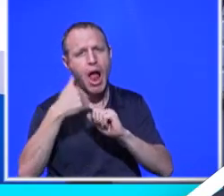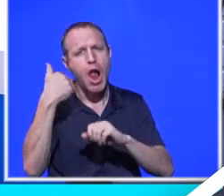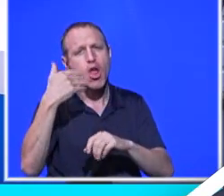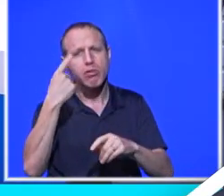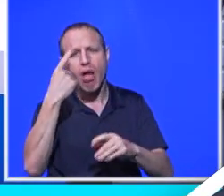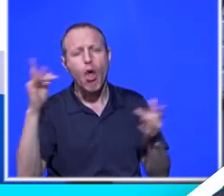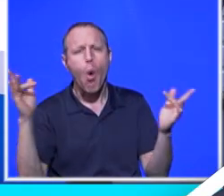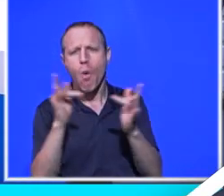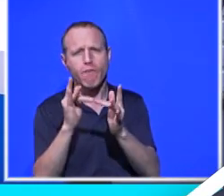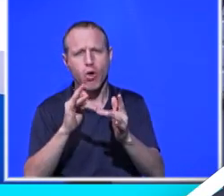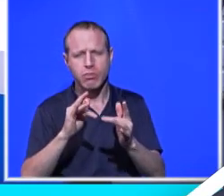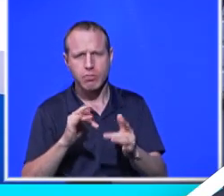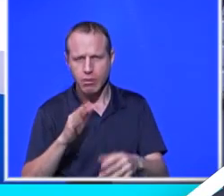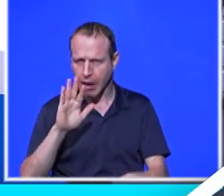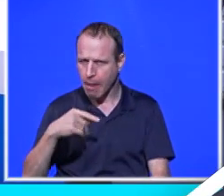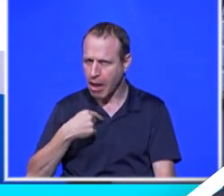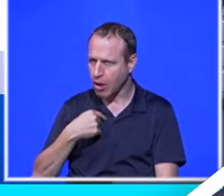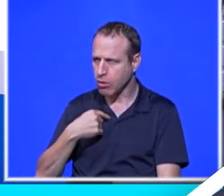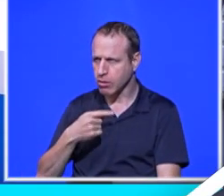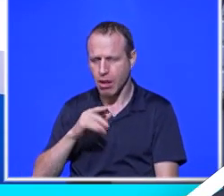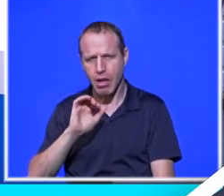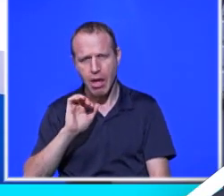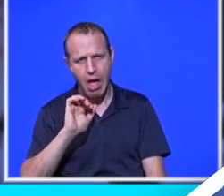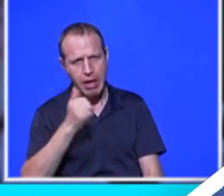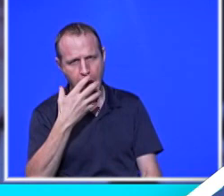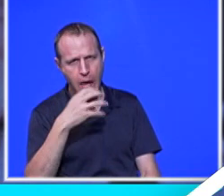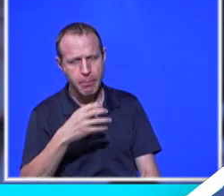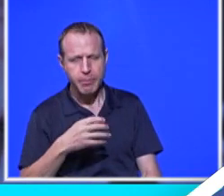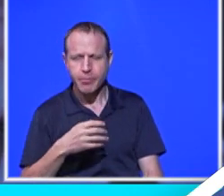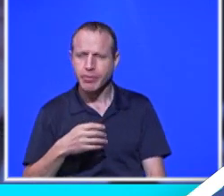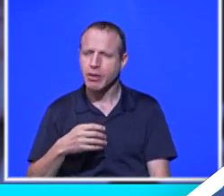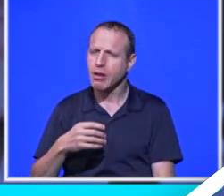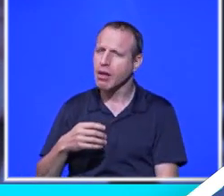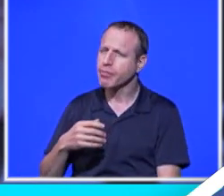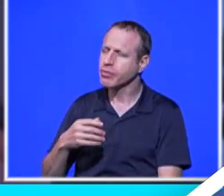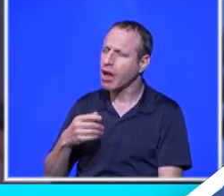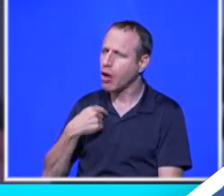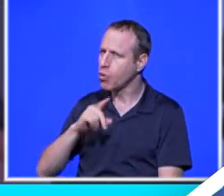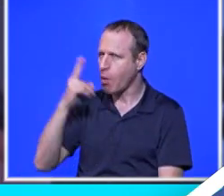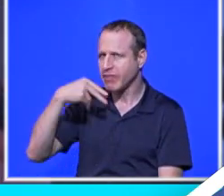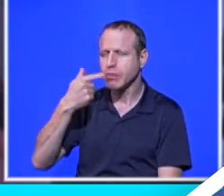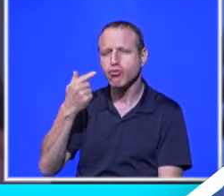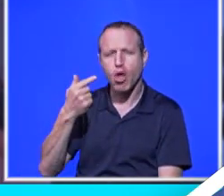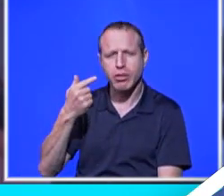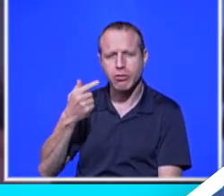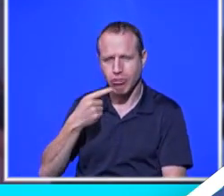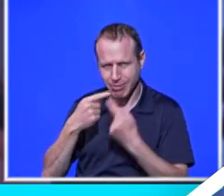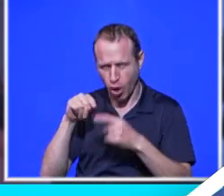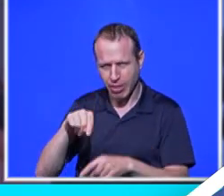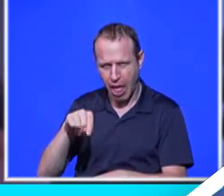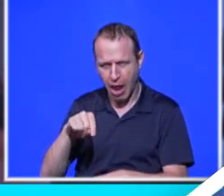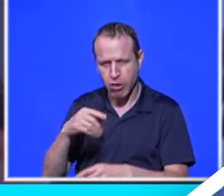האויבות הכי, אנחנו גם לא מבינים, גם הגדר הכי חמה. אנחנו גם לא מבינים, ג'וני, שבעצם השיחות